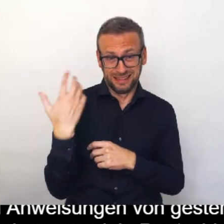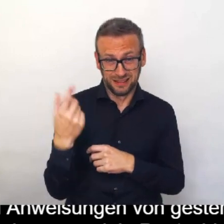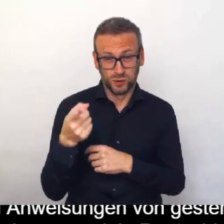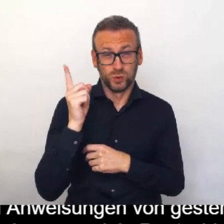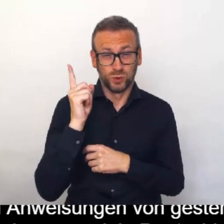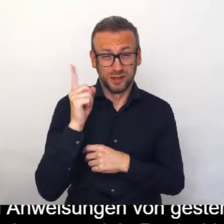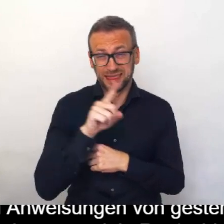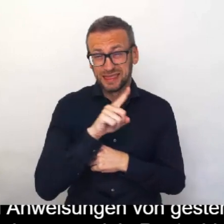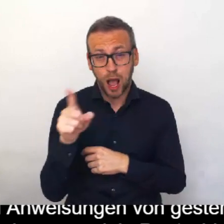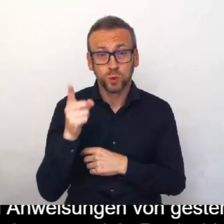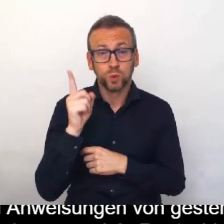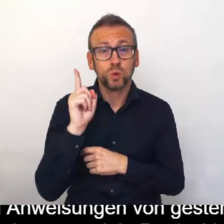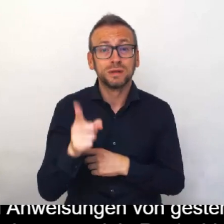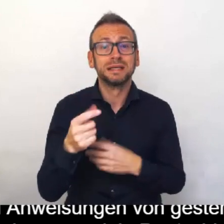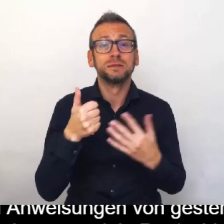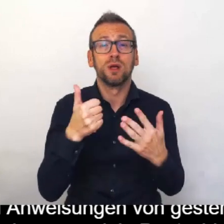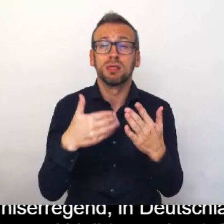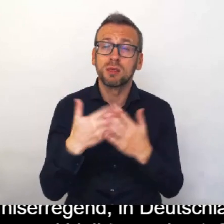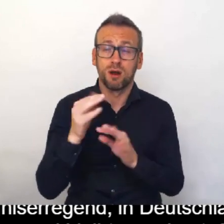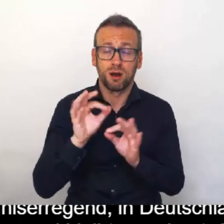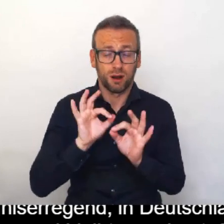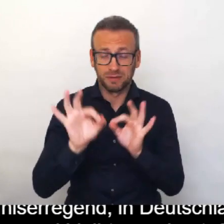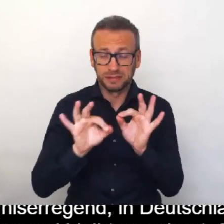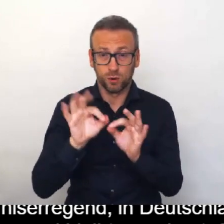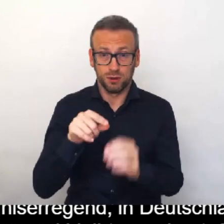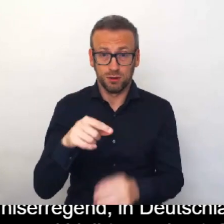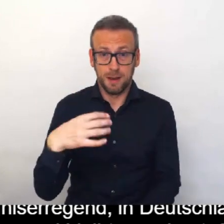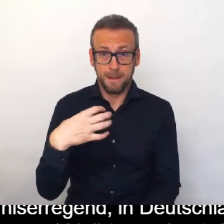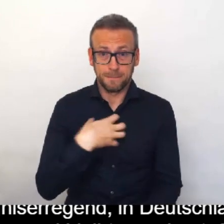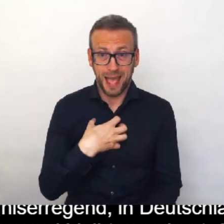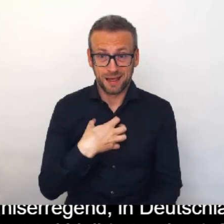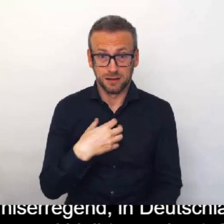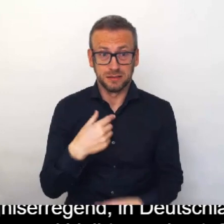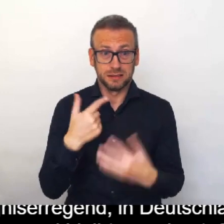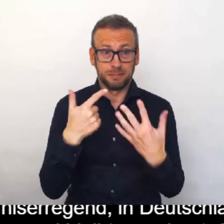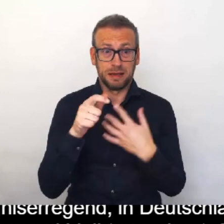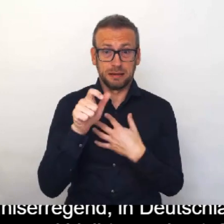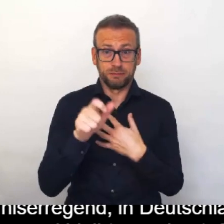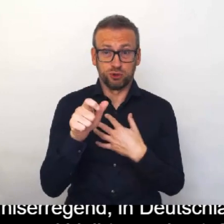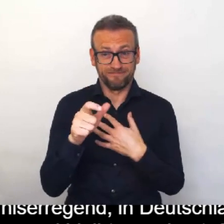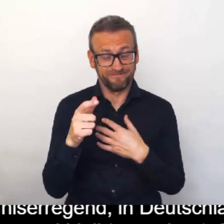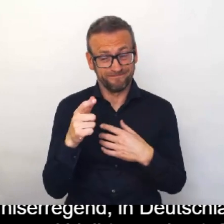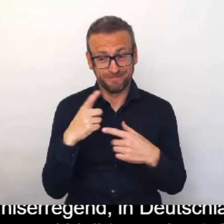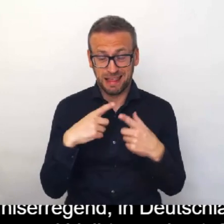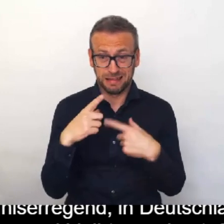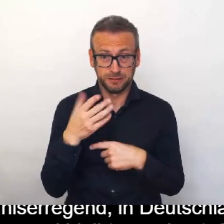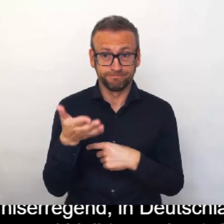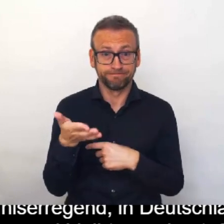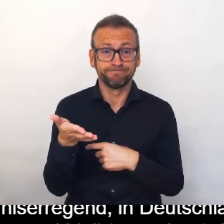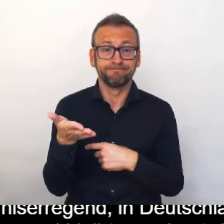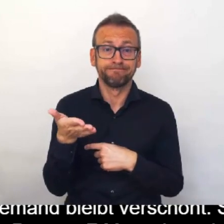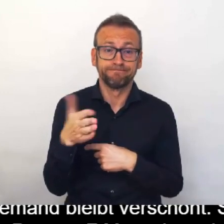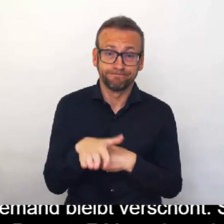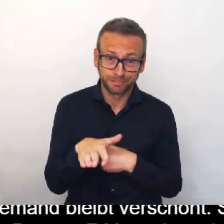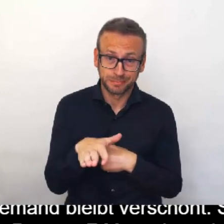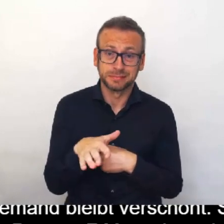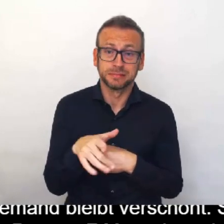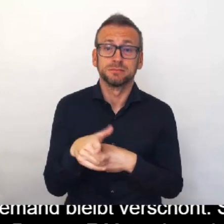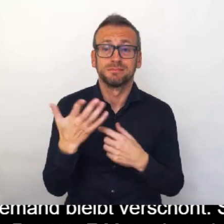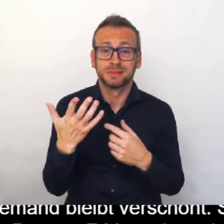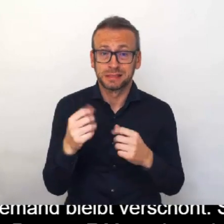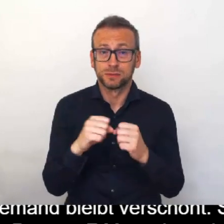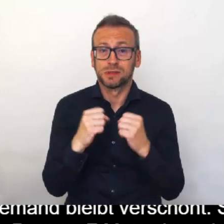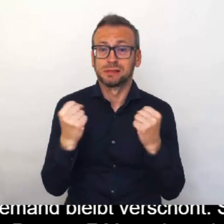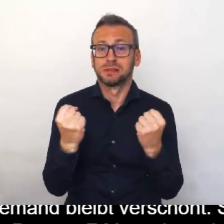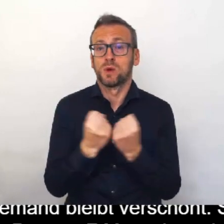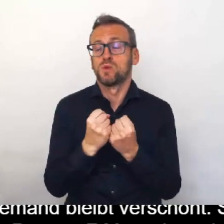aus Tschechien und anderen Ländern bereits Anfragen kommen, weil man dort schon damit rechnet, dass es zu einer Überforderung kommt. Das ist für uns natürlich